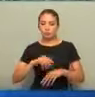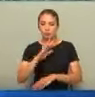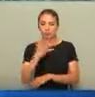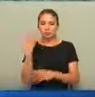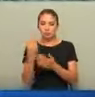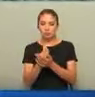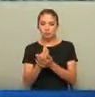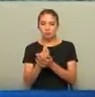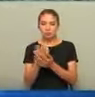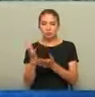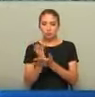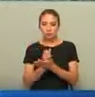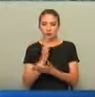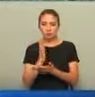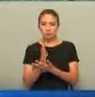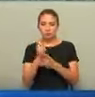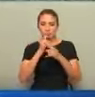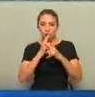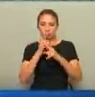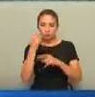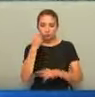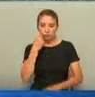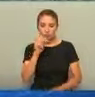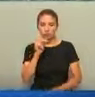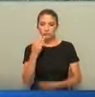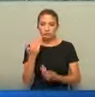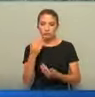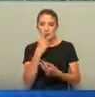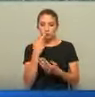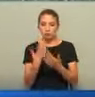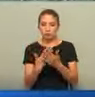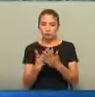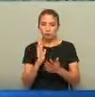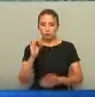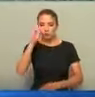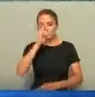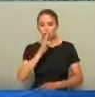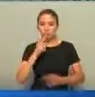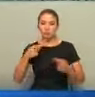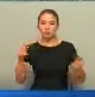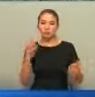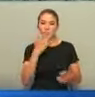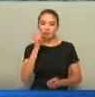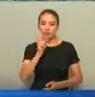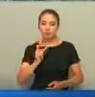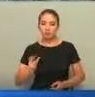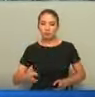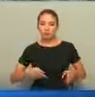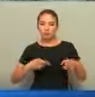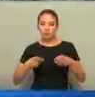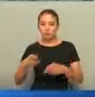өз қалпын сақтап тұр. Қасиетті ағашты көруге тек біздің елден ғана емес, шетелдің азаматтары